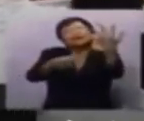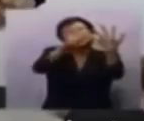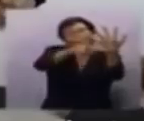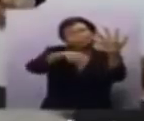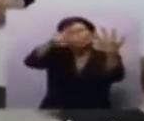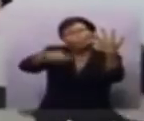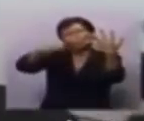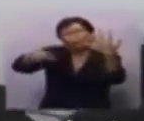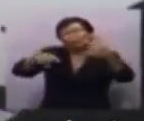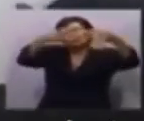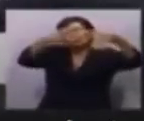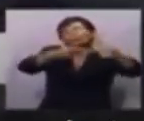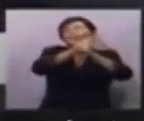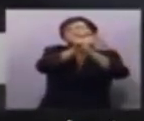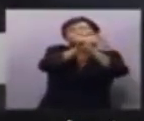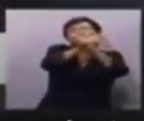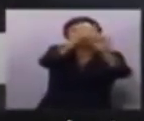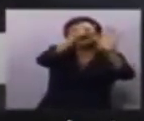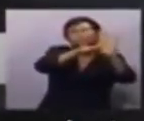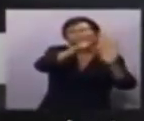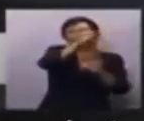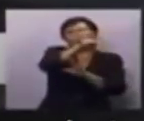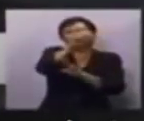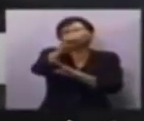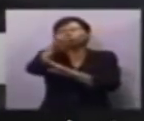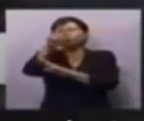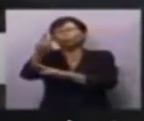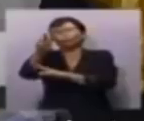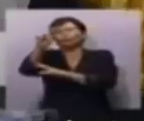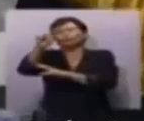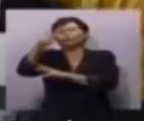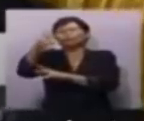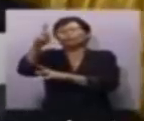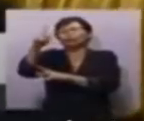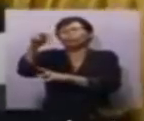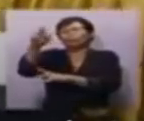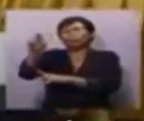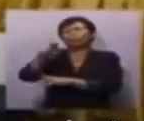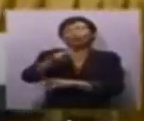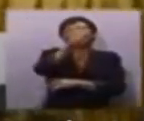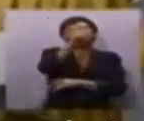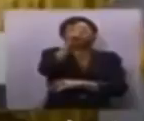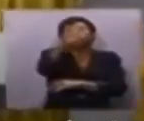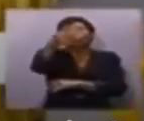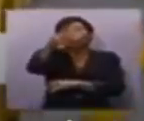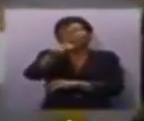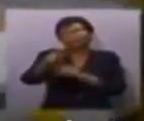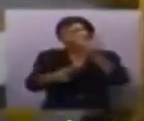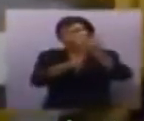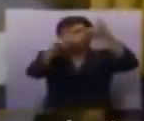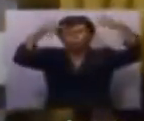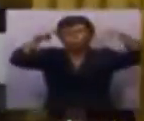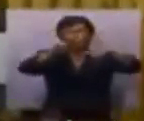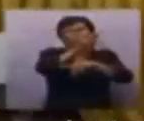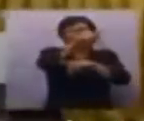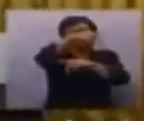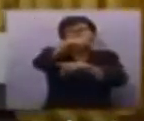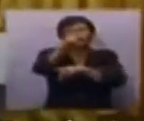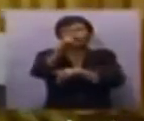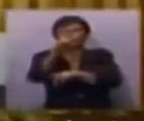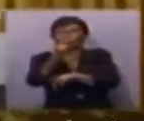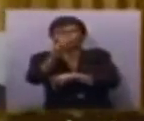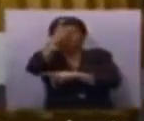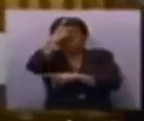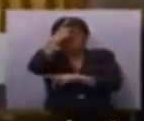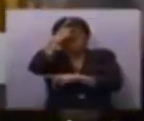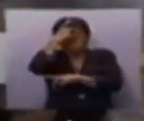penjuru bagi mempertahankan kerusi N02 Tanjung Kapur. Di Tuaran, pemangku Presiden UPKO,